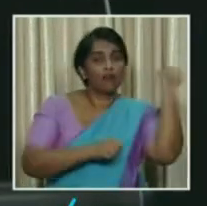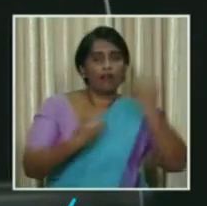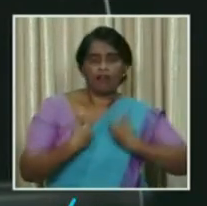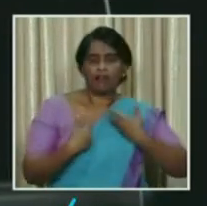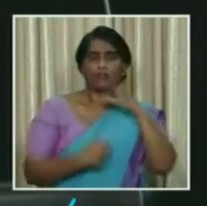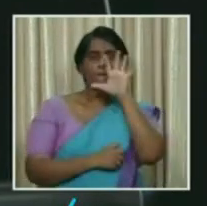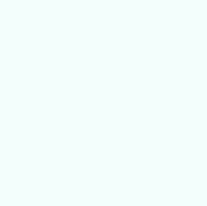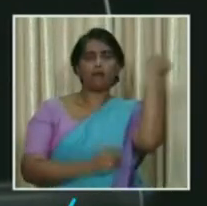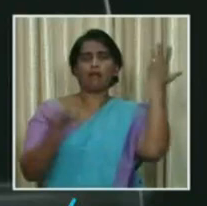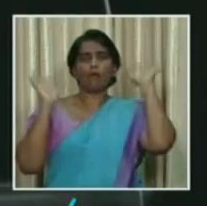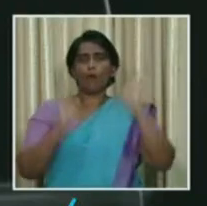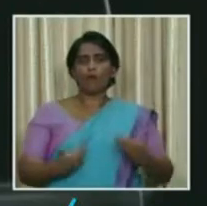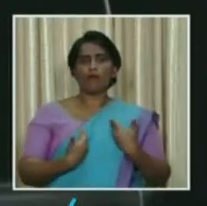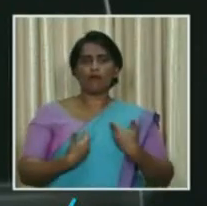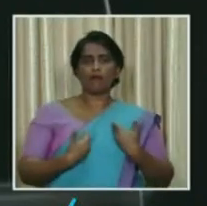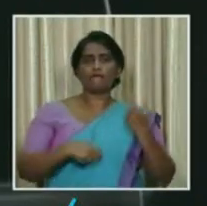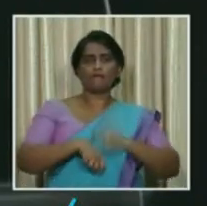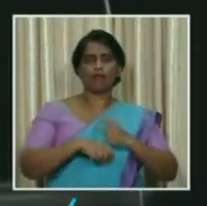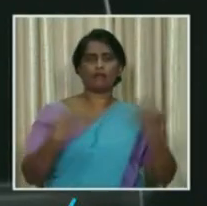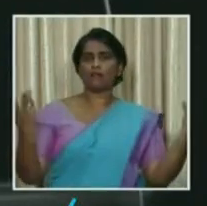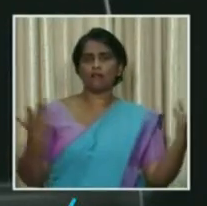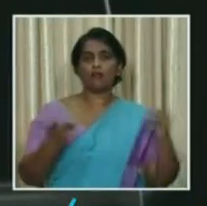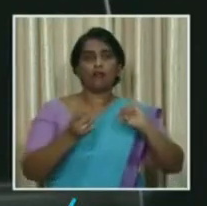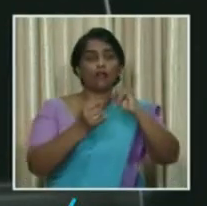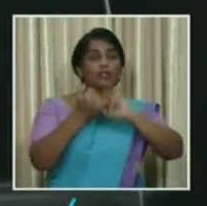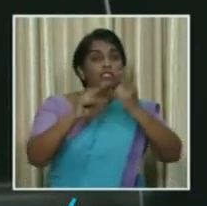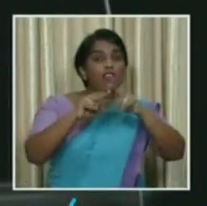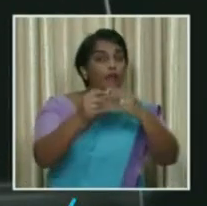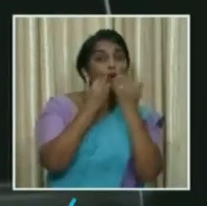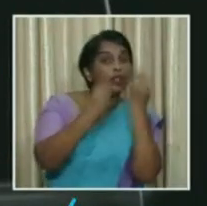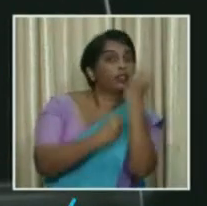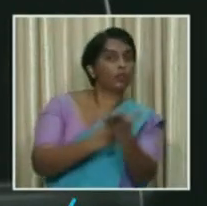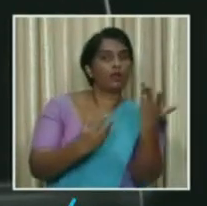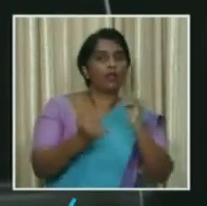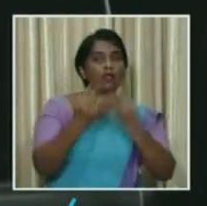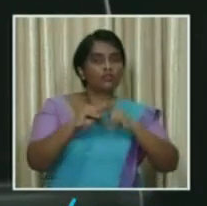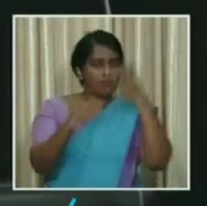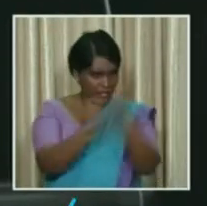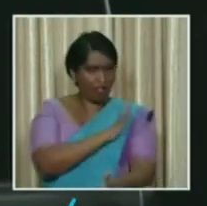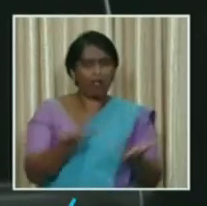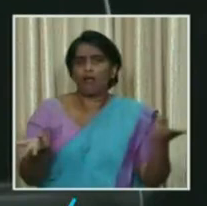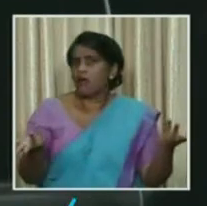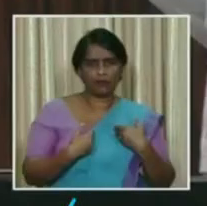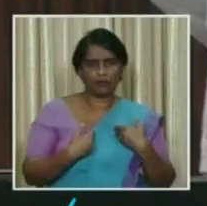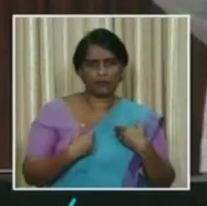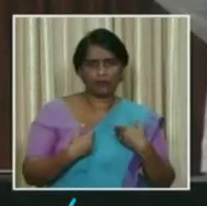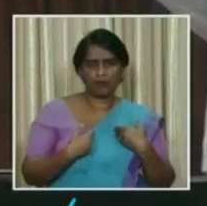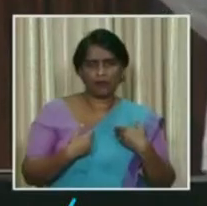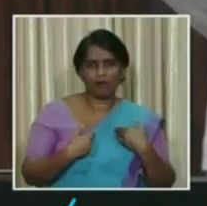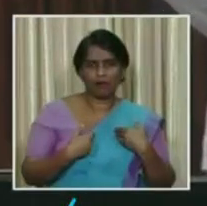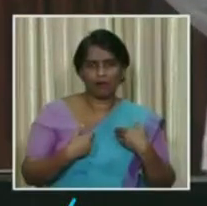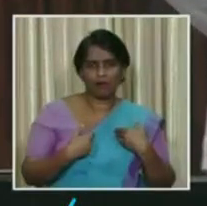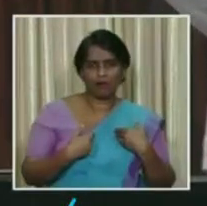පස්සේ උන කතා කරන්න බැරුව ගියා? එහෙනම් නිලධාරීන්ට උපදෙස් ඔබතුමා දුන්නේ නැහැ. නැත්තම් නිලධාරීන්ගේ කරේ නැත්තේ මොකද්ද? මේක අසාධාරණයි. කතික